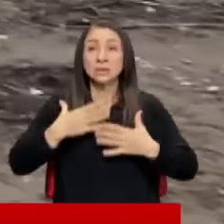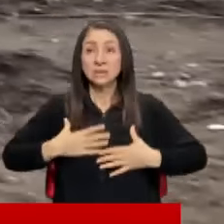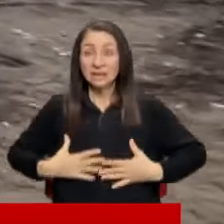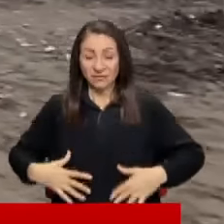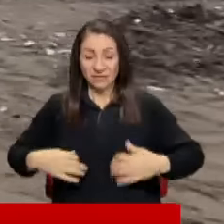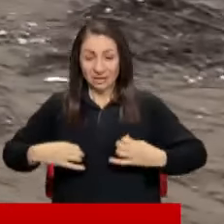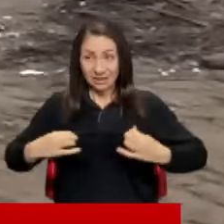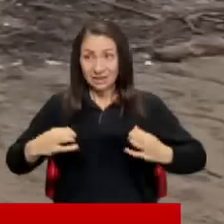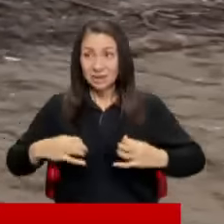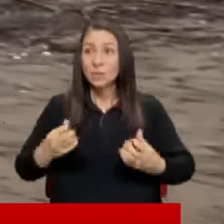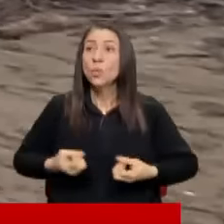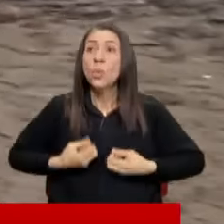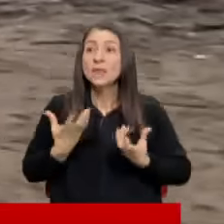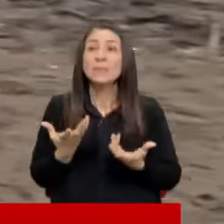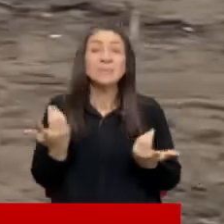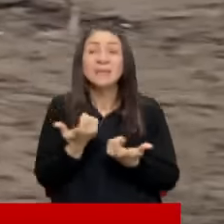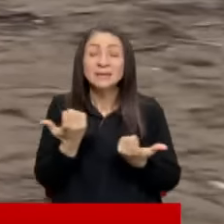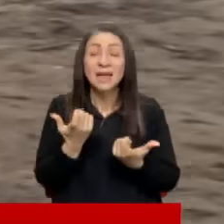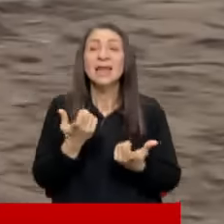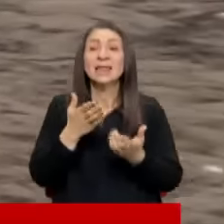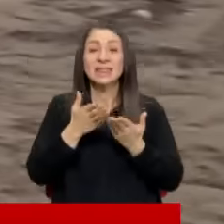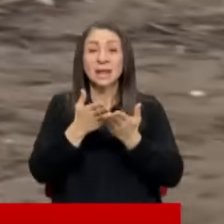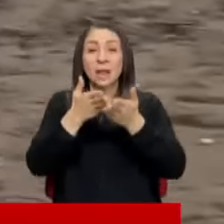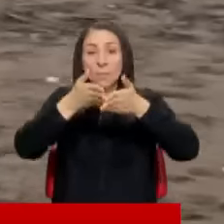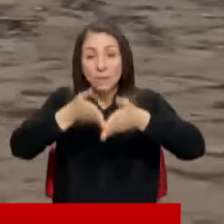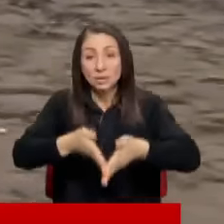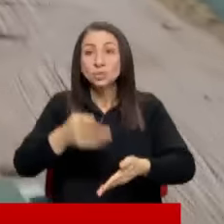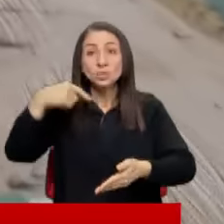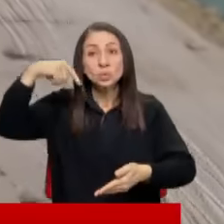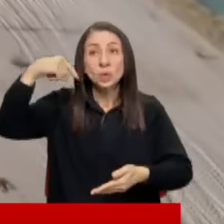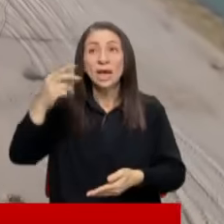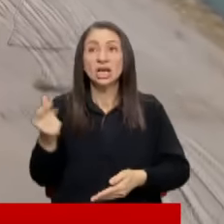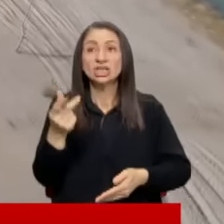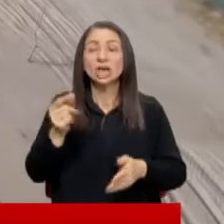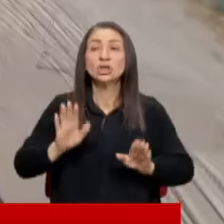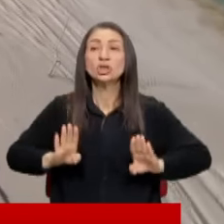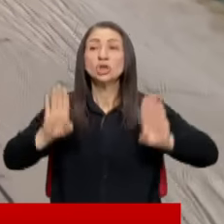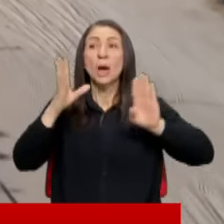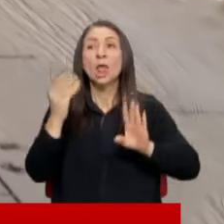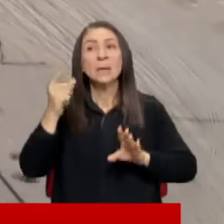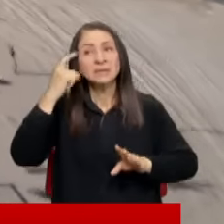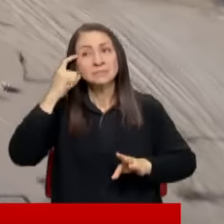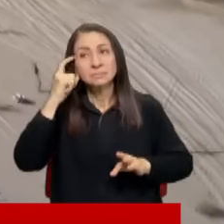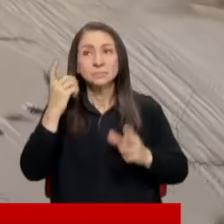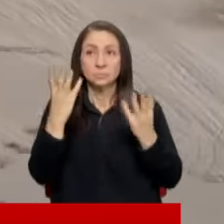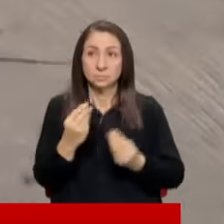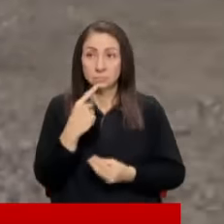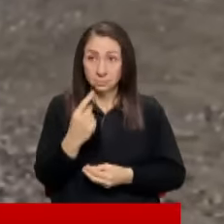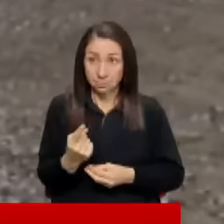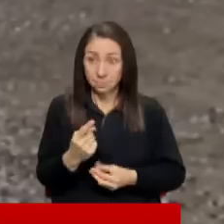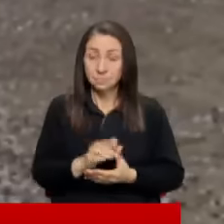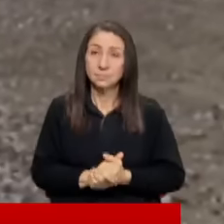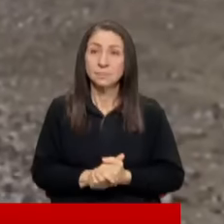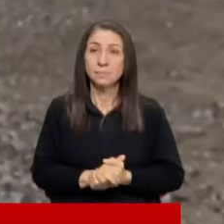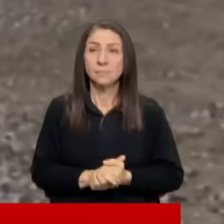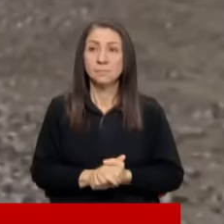üstlerindeki kıyafetlerin üretim yeri nedeniyle tekneleri batan Suriyeli kaçak göçmenler olma ihtimaline işaret edilmişti.